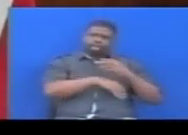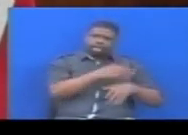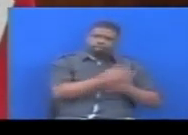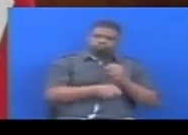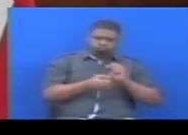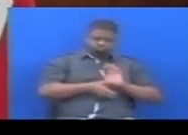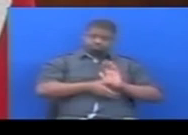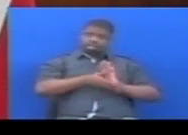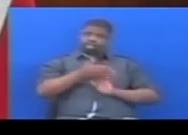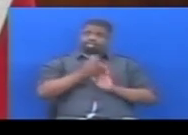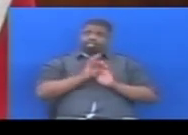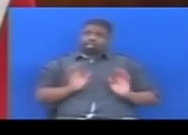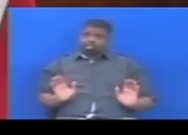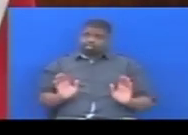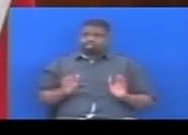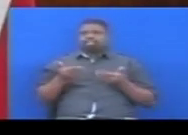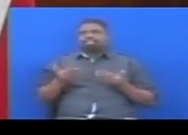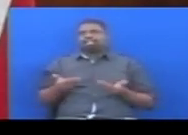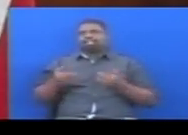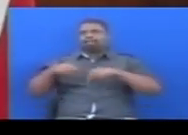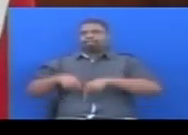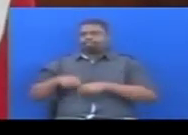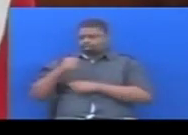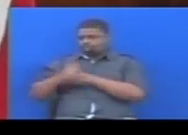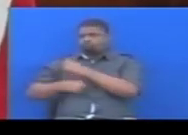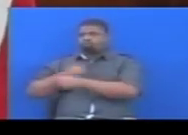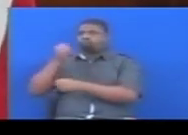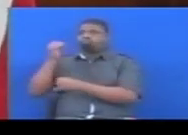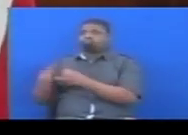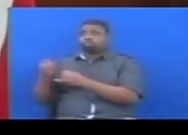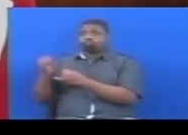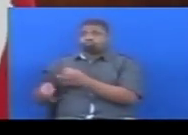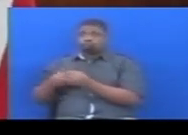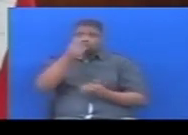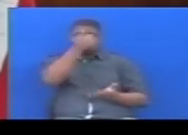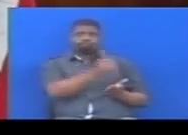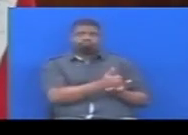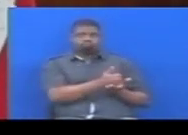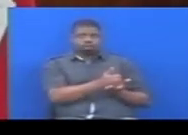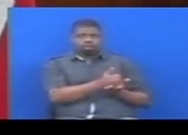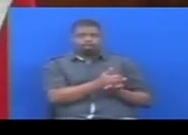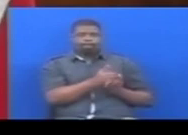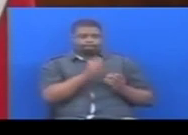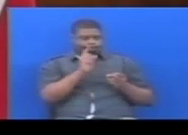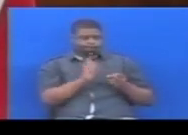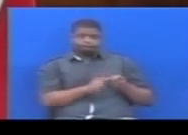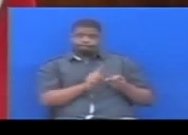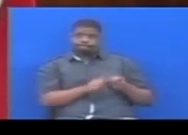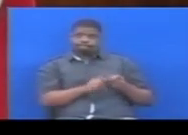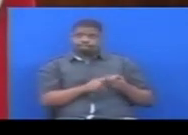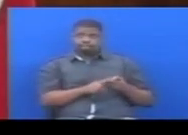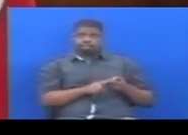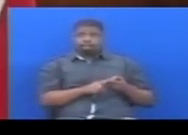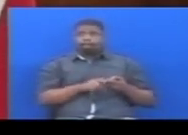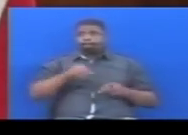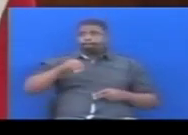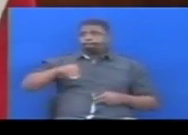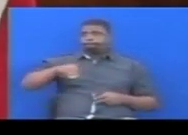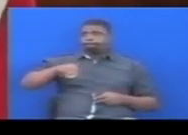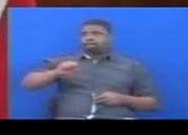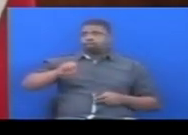tumeshaanzisha mchakato ndani ya serikali, na sasa hivi iko katika hatua za mwisho za maamuzi. Lakini la pili, Mheshimiwa Masudi